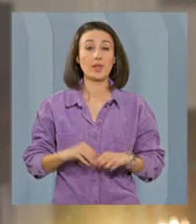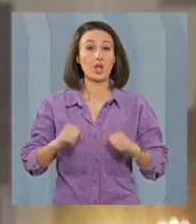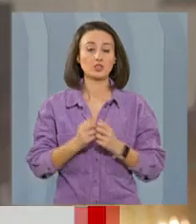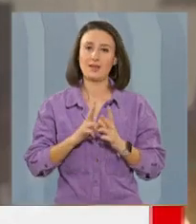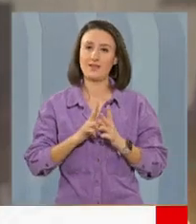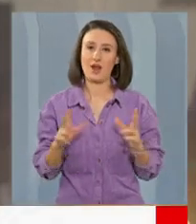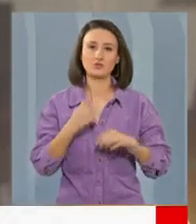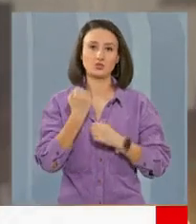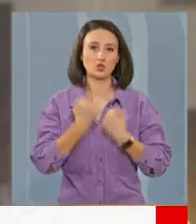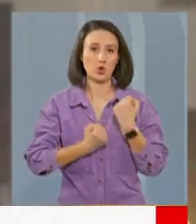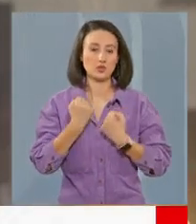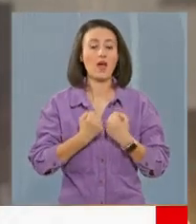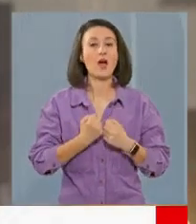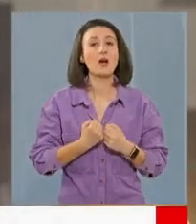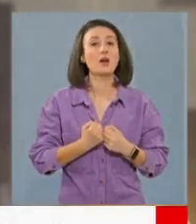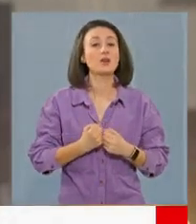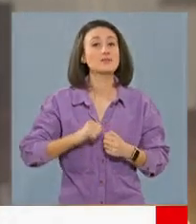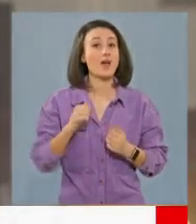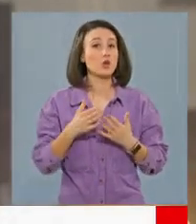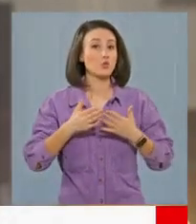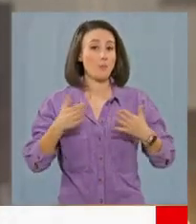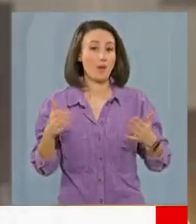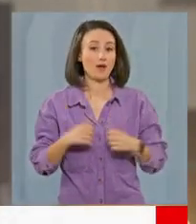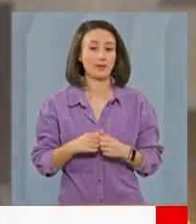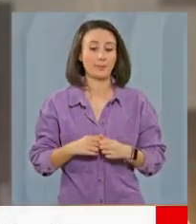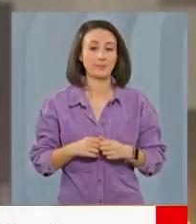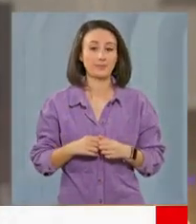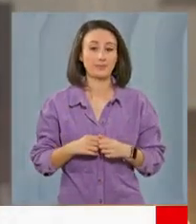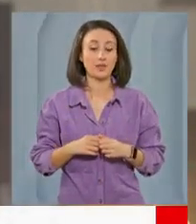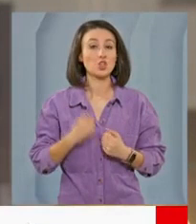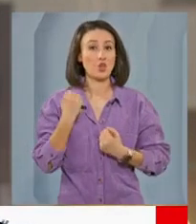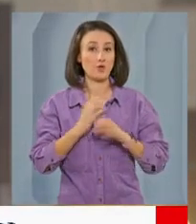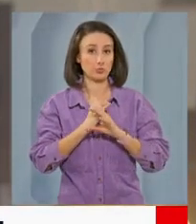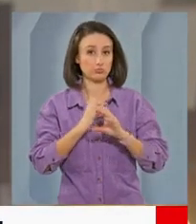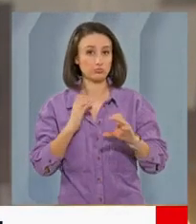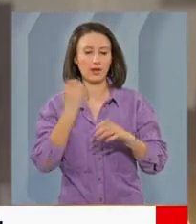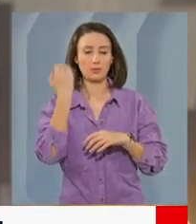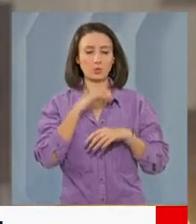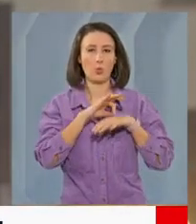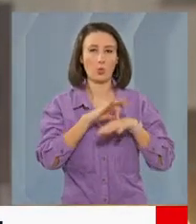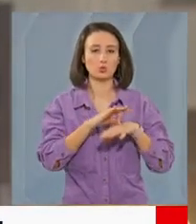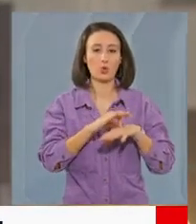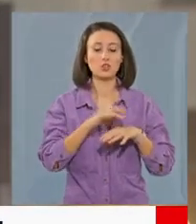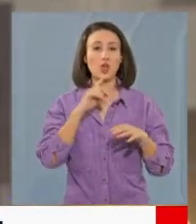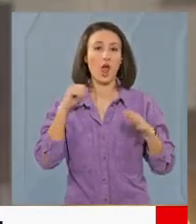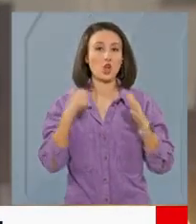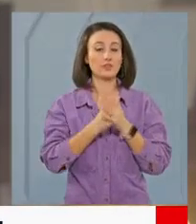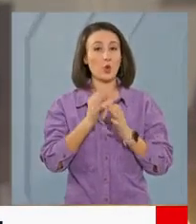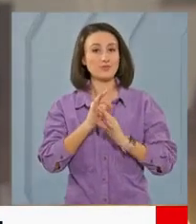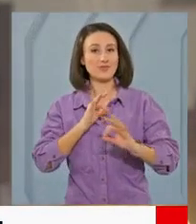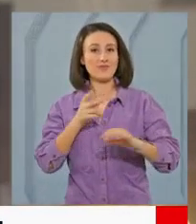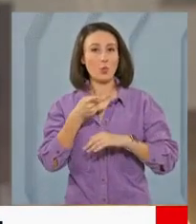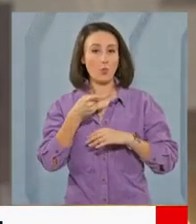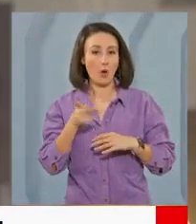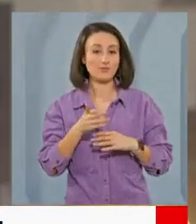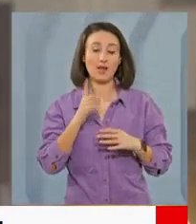accident grav pe o șosea din județul Satu Mare șoferul unei autoutilitare plină cu butelia a pierdut controlul asupra volanului și a lovit o țeavă cu